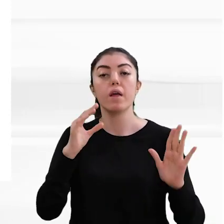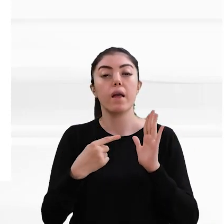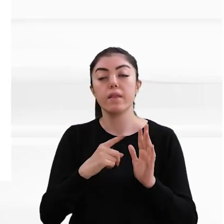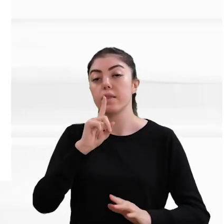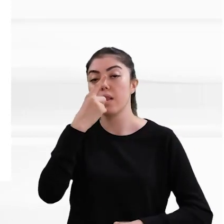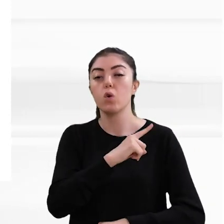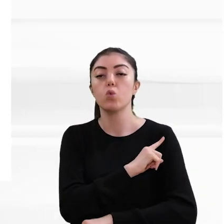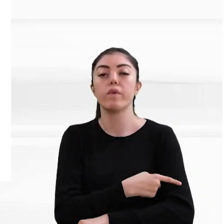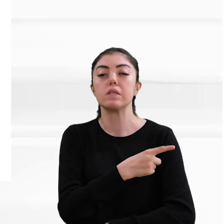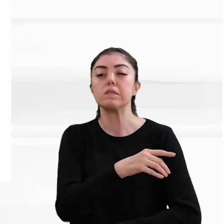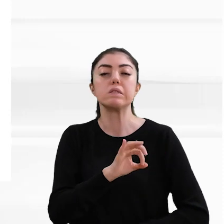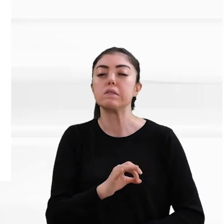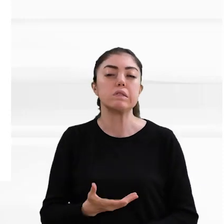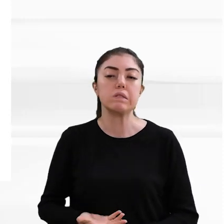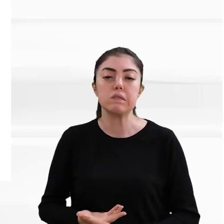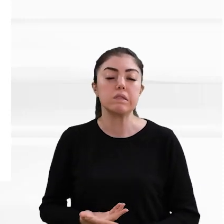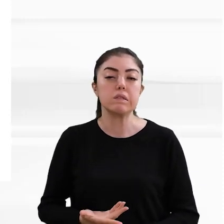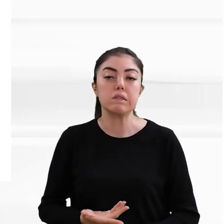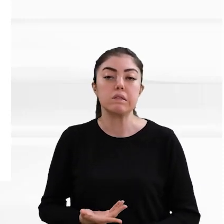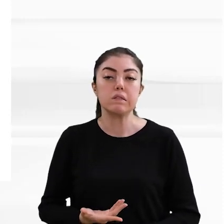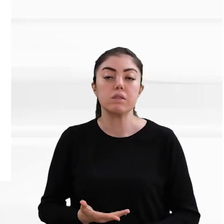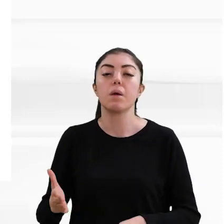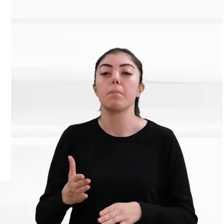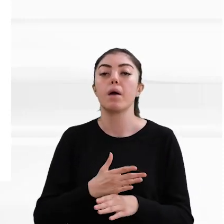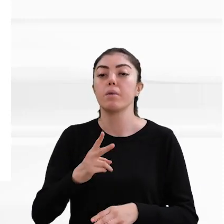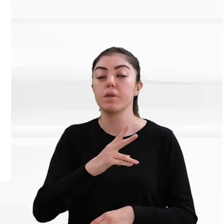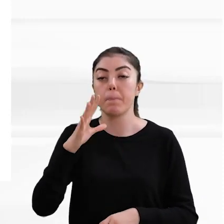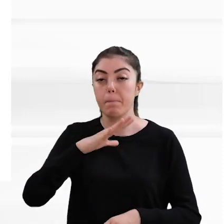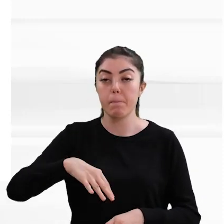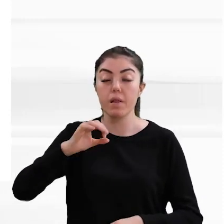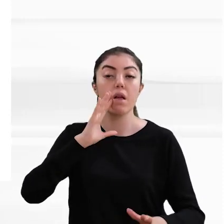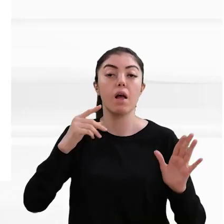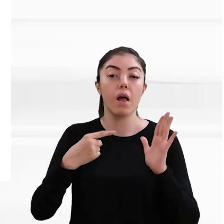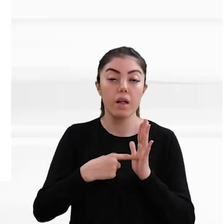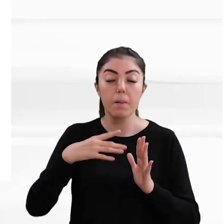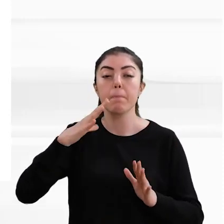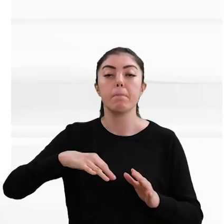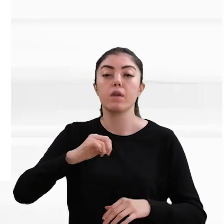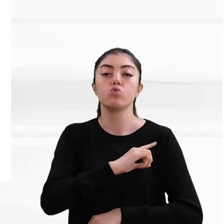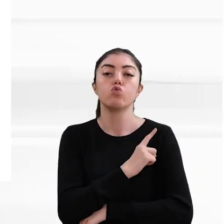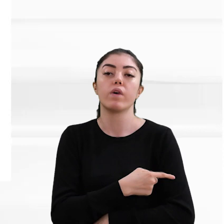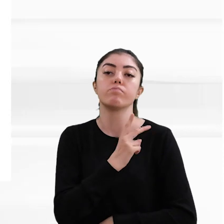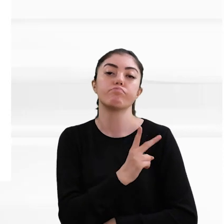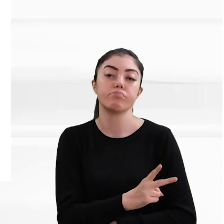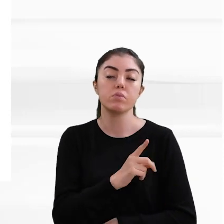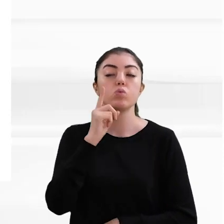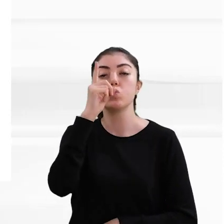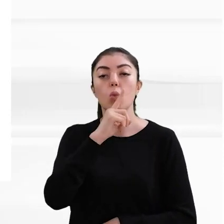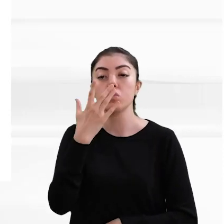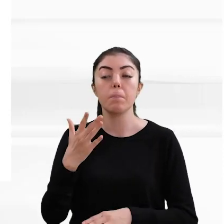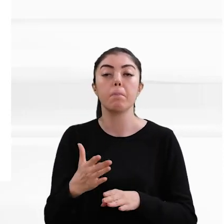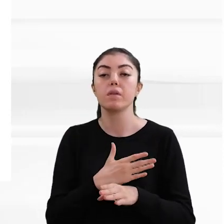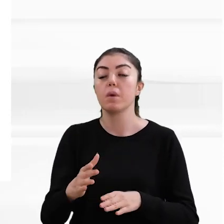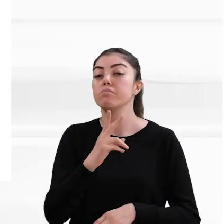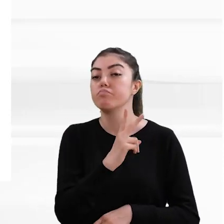çembersel hareket yapan cisme etki eden tek kuvvet nedir sevgili öğrenciler? Cisme merkeze doğru etkeden merkezcil